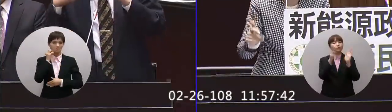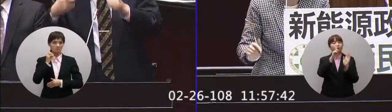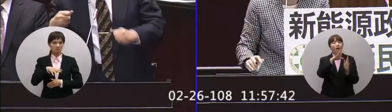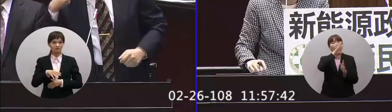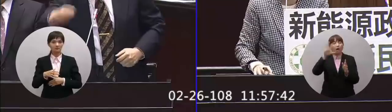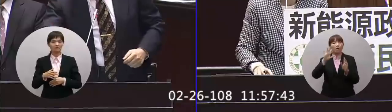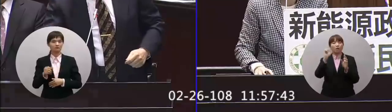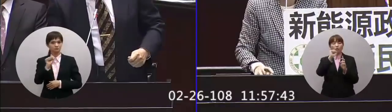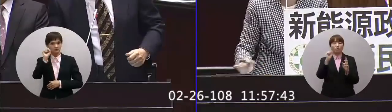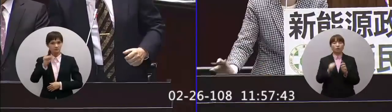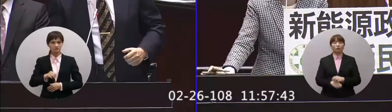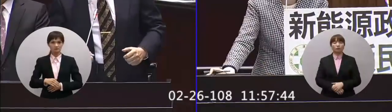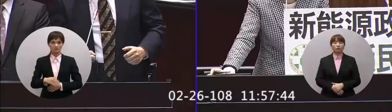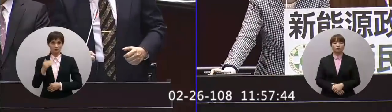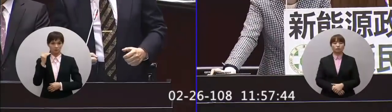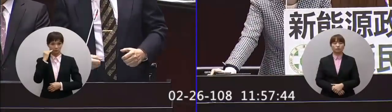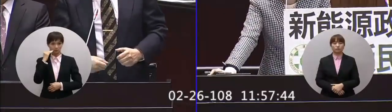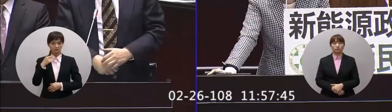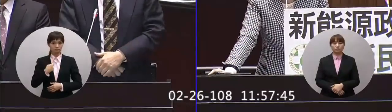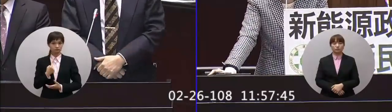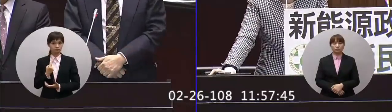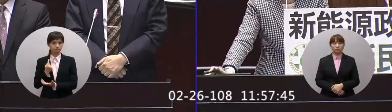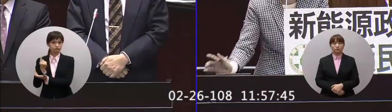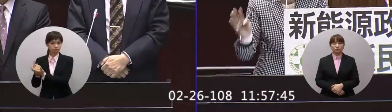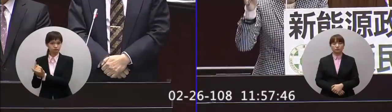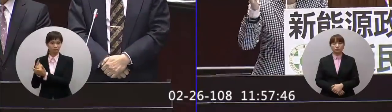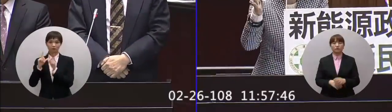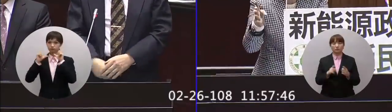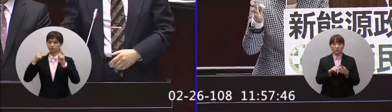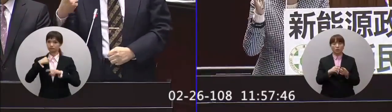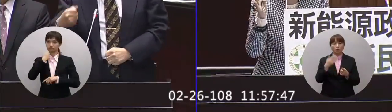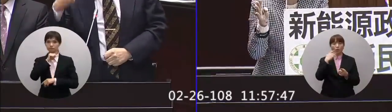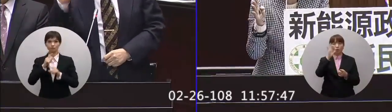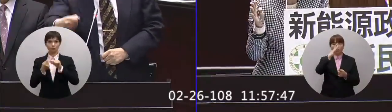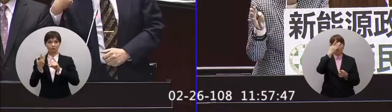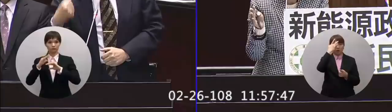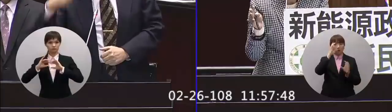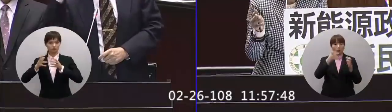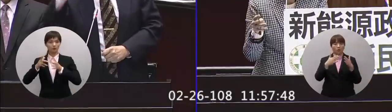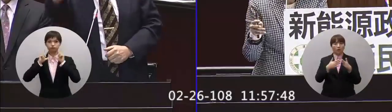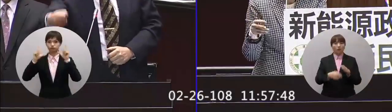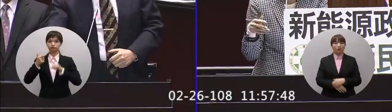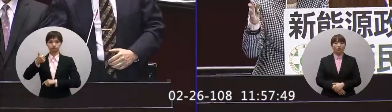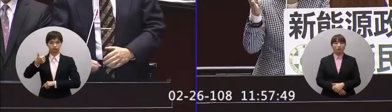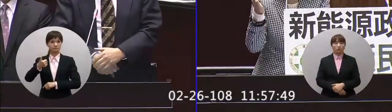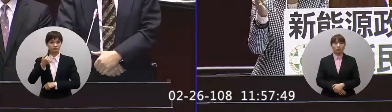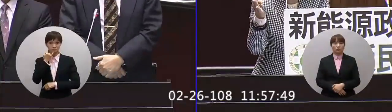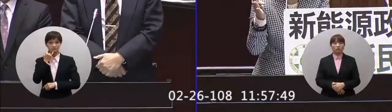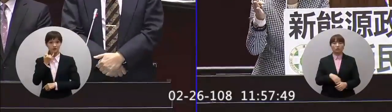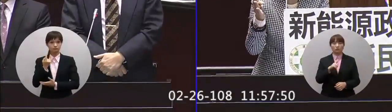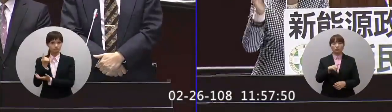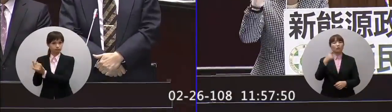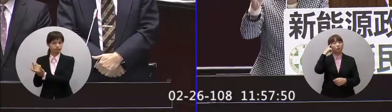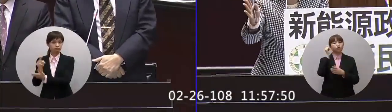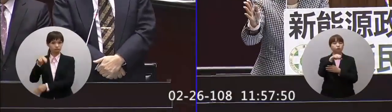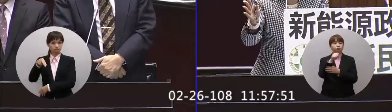了唱国， 如果你在那边去彰显我们中华民国的国家尊严，很好啊。 对，你说有碍国家尊 严，大声跟他们喊出中华民国 出来啊。那个本系都